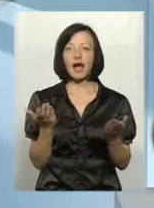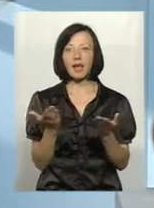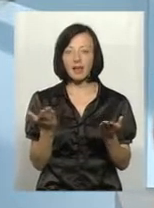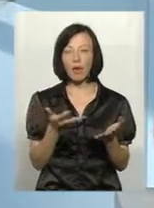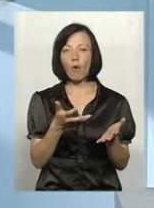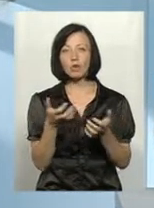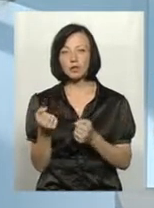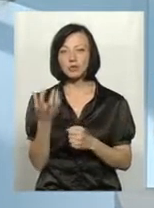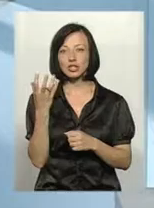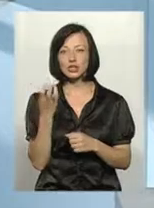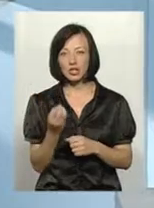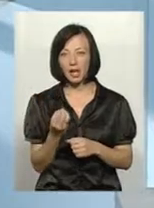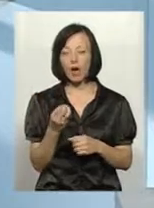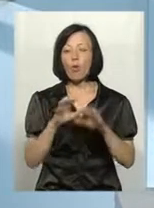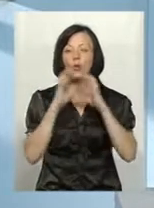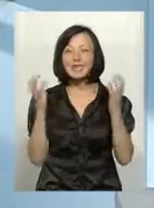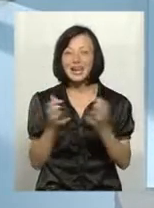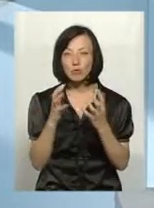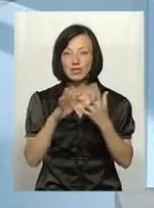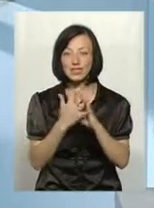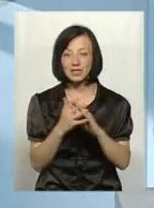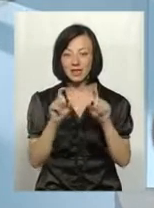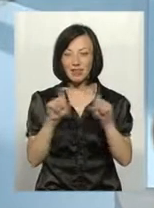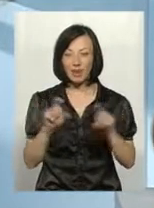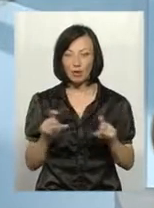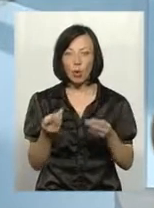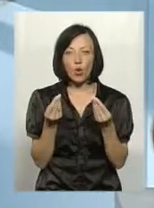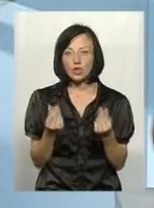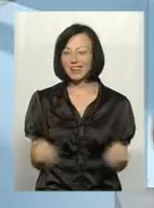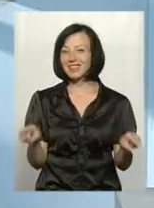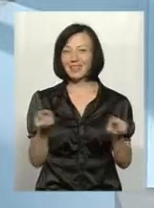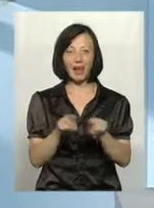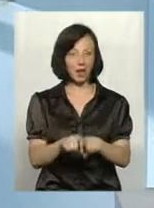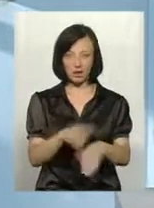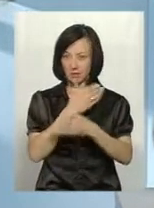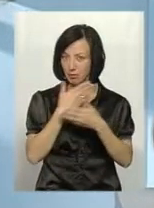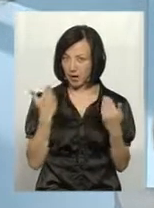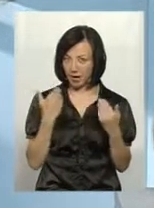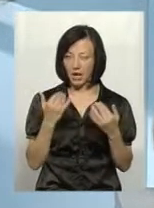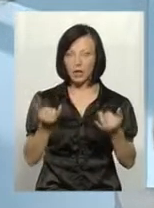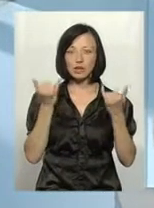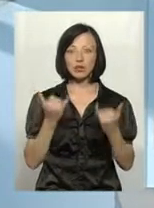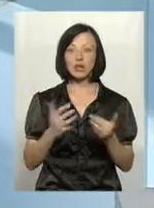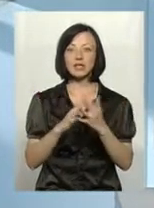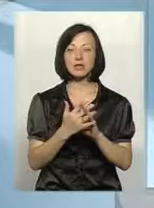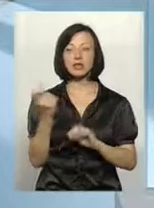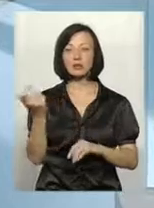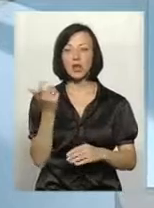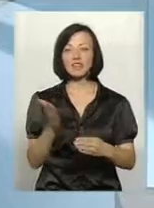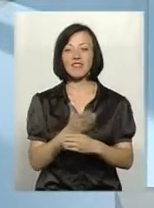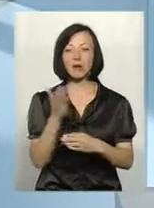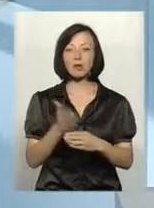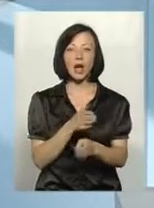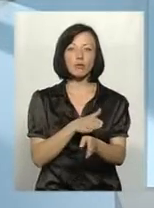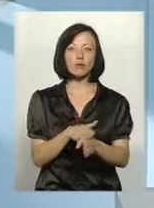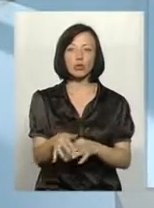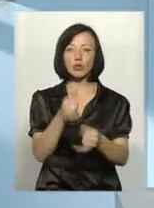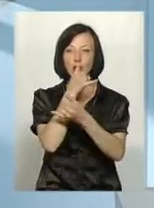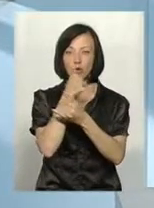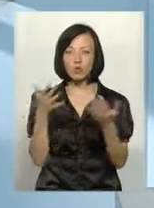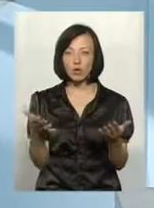отримує ще сільську інфраструктуру, грошей таких просто в принципі немає. Сьогодні сільськогосподарський виробник абсолютно не